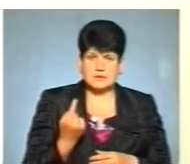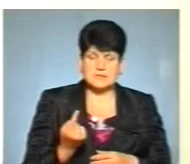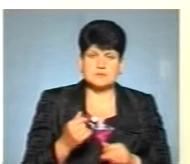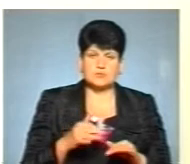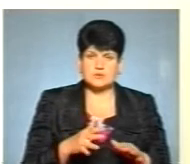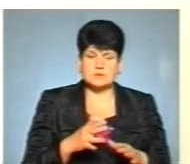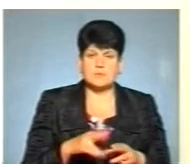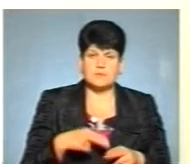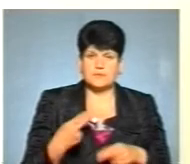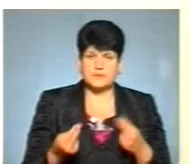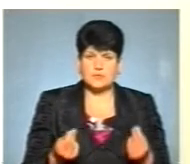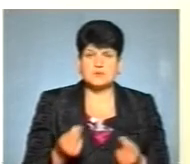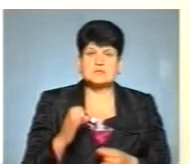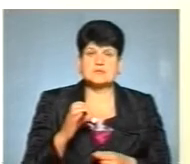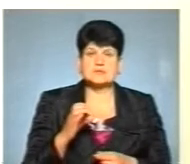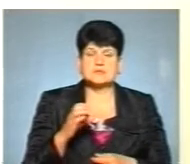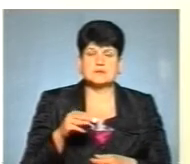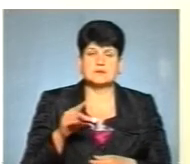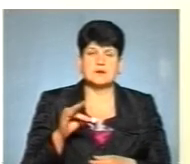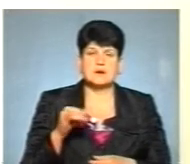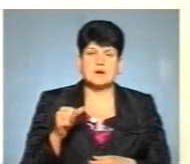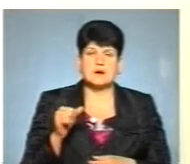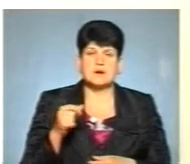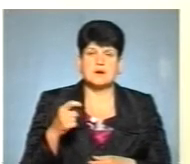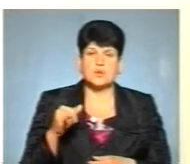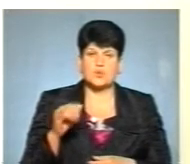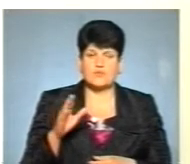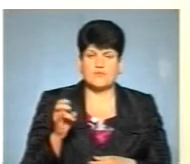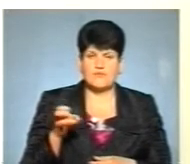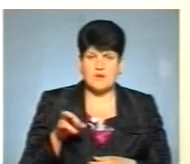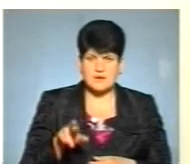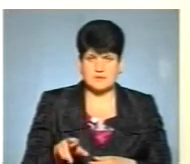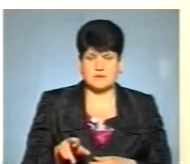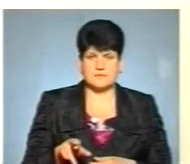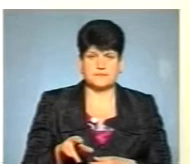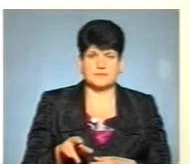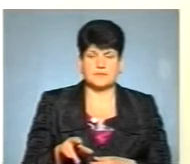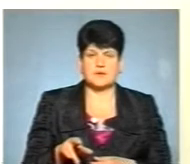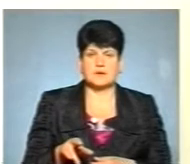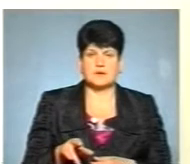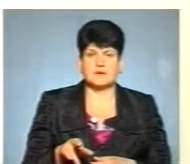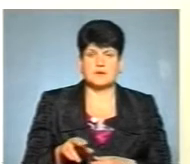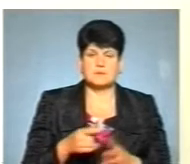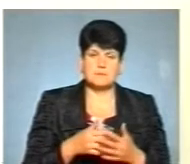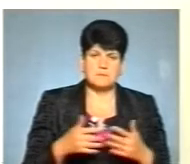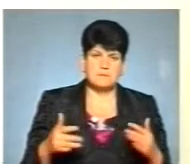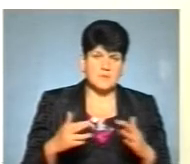способів компенсації – це є страхування майна і життя, самих свого життя. Це розповсюджена практика